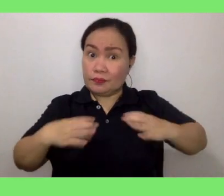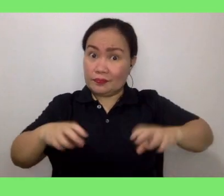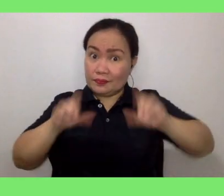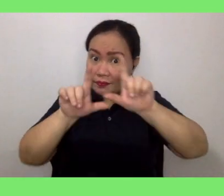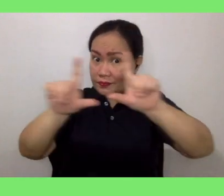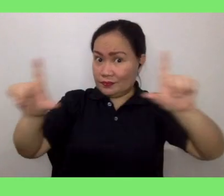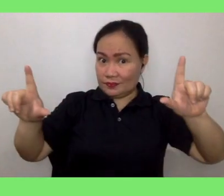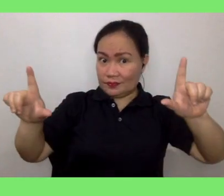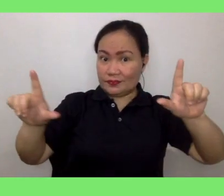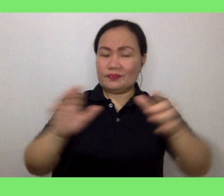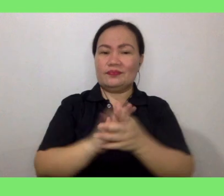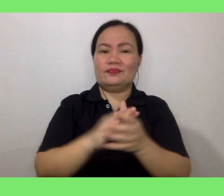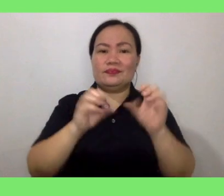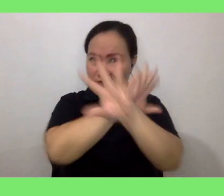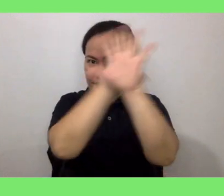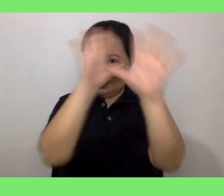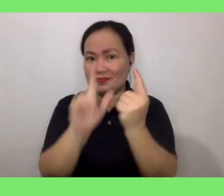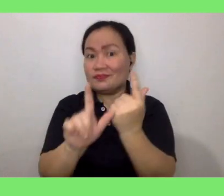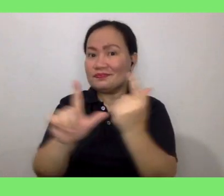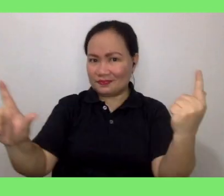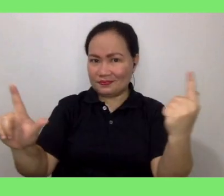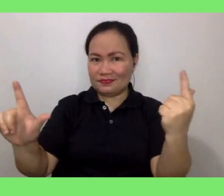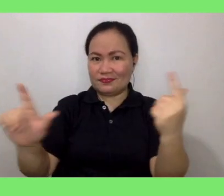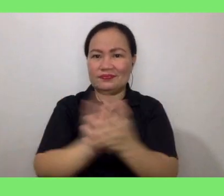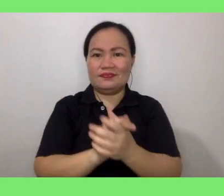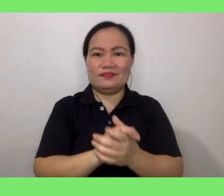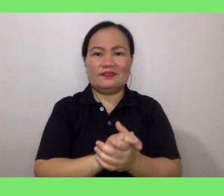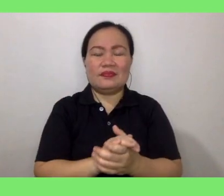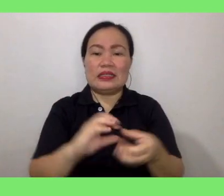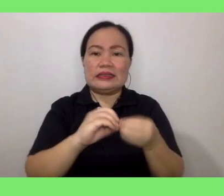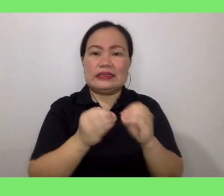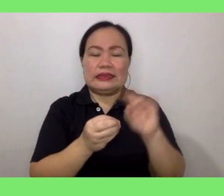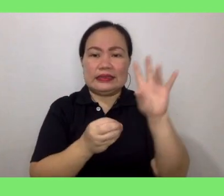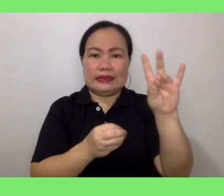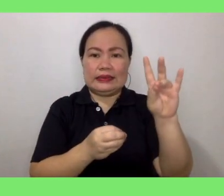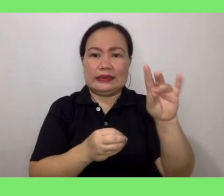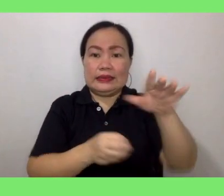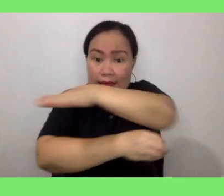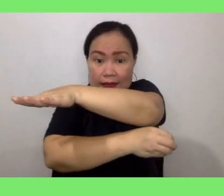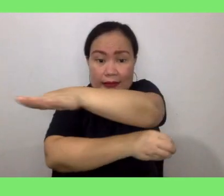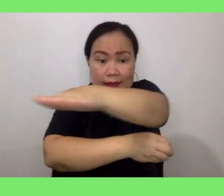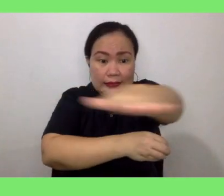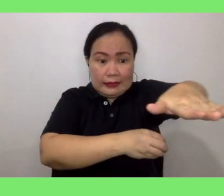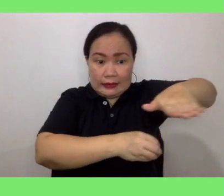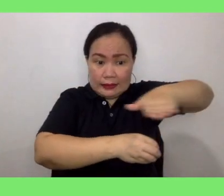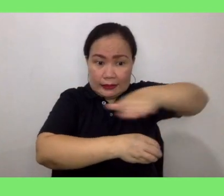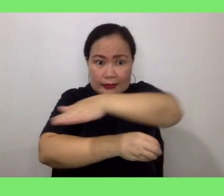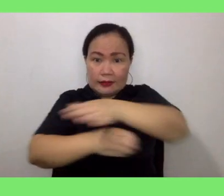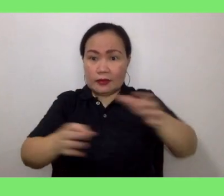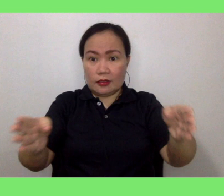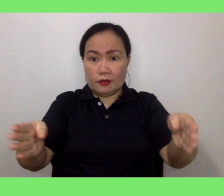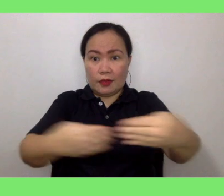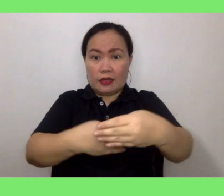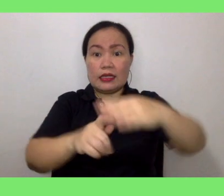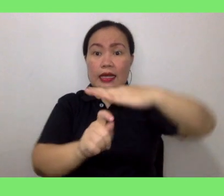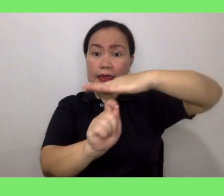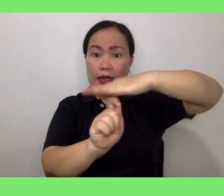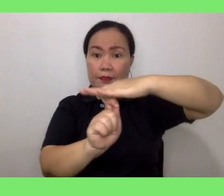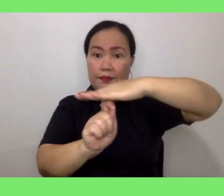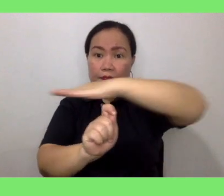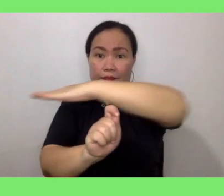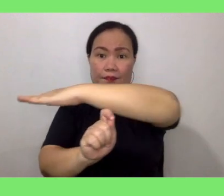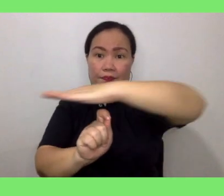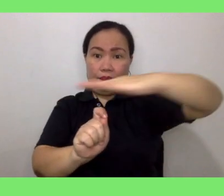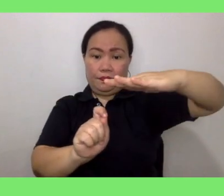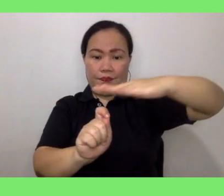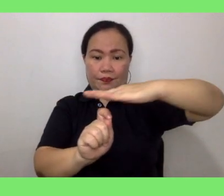sampayan. Okay, so this is a line. Next, top of a box. So, kung meron tayong box, 'di ba? Pag